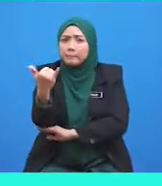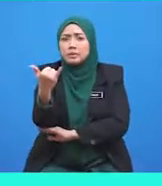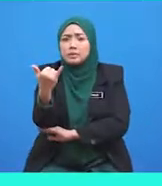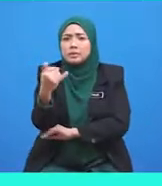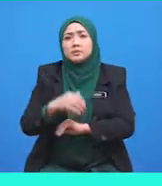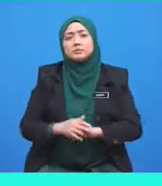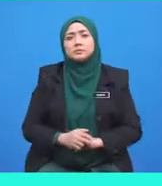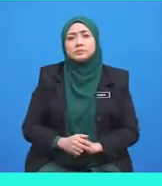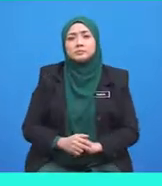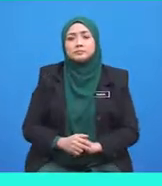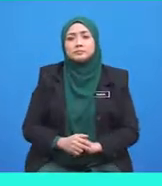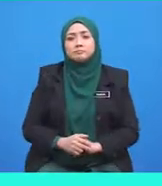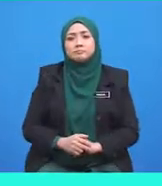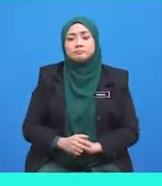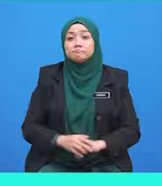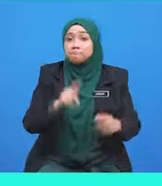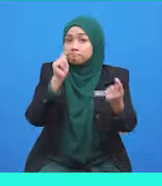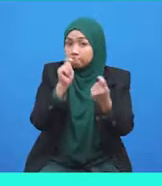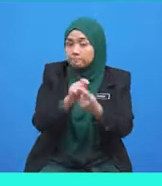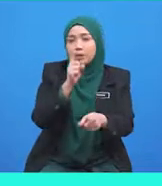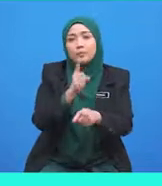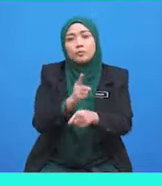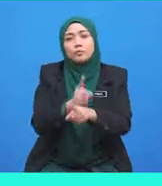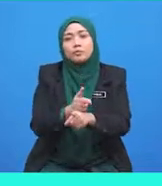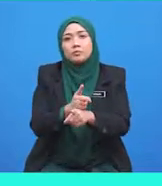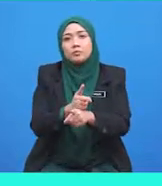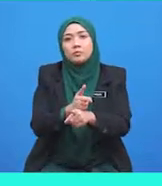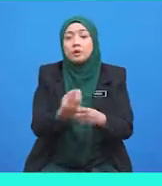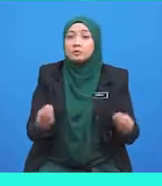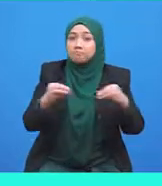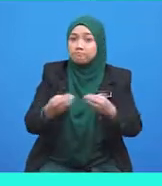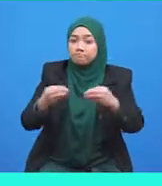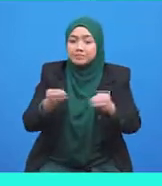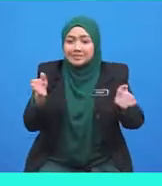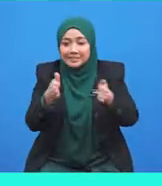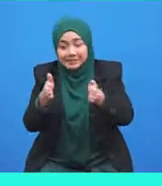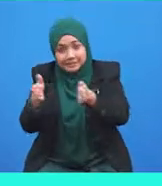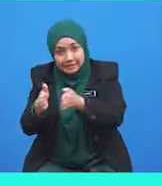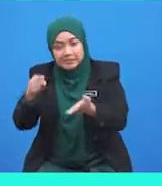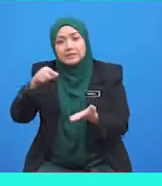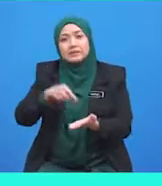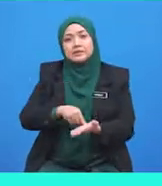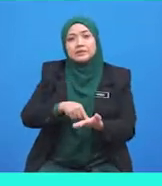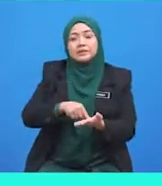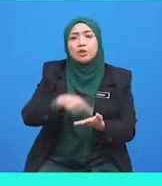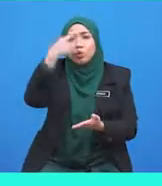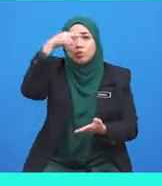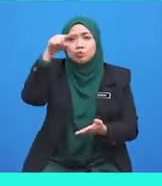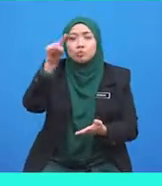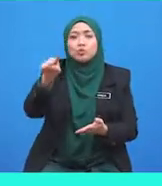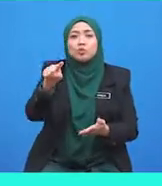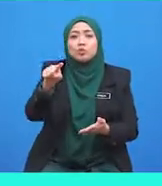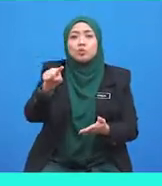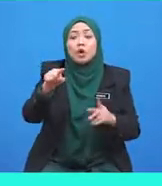murid-murid? Tepat sekali. Sebenarnya, pertanian secara kecil-kecilan ini adalah untuk